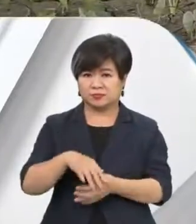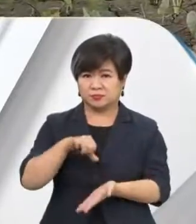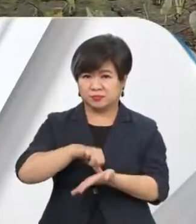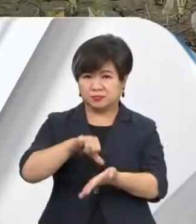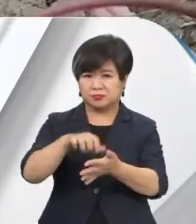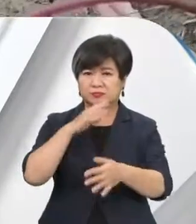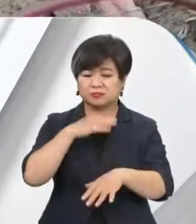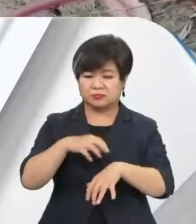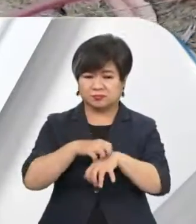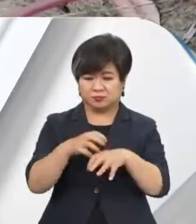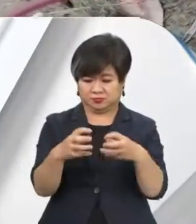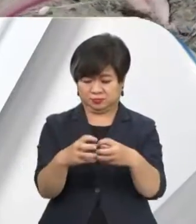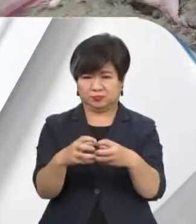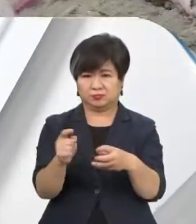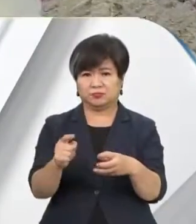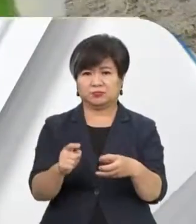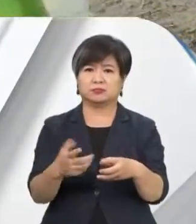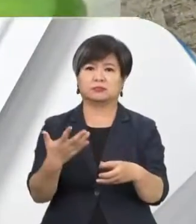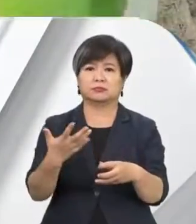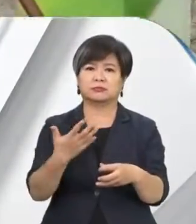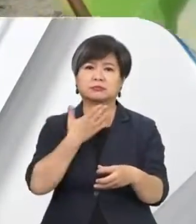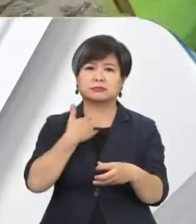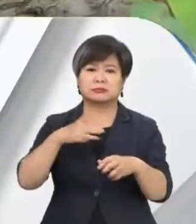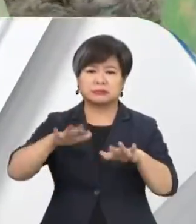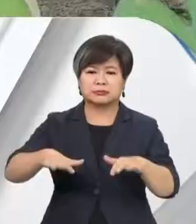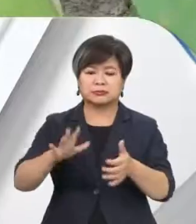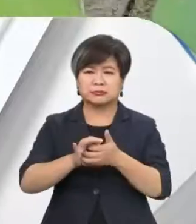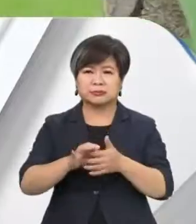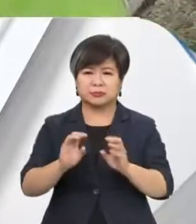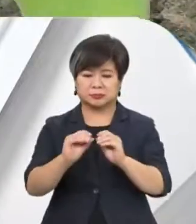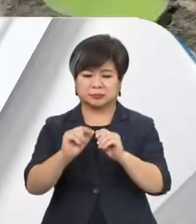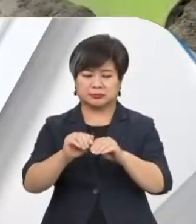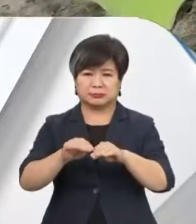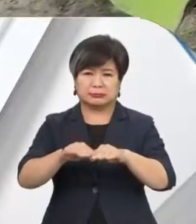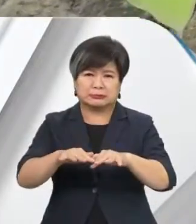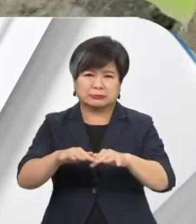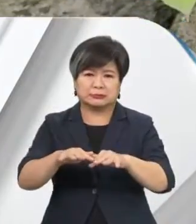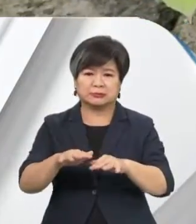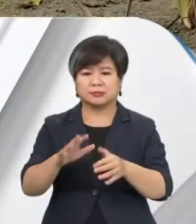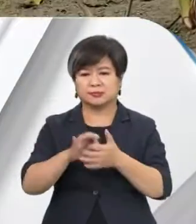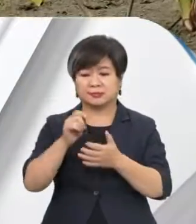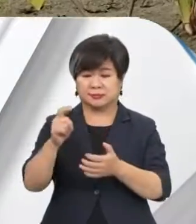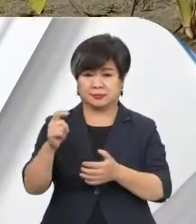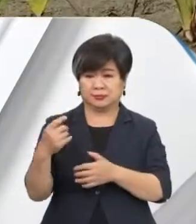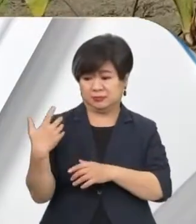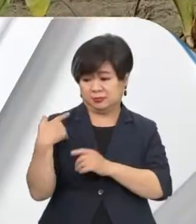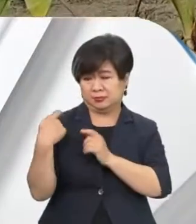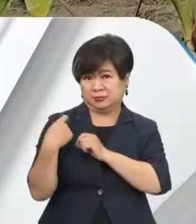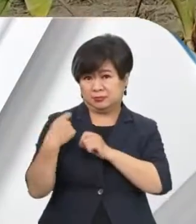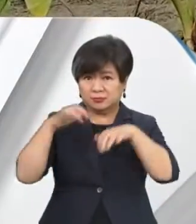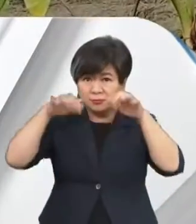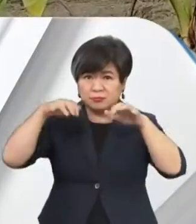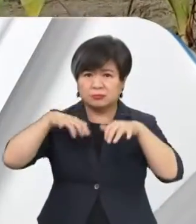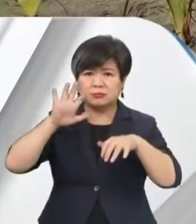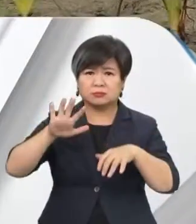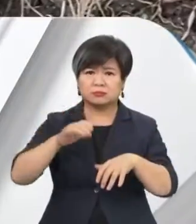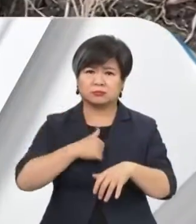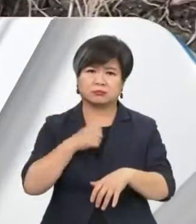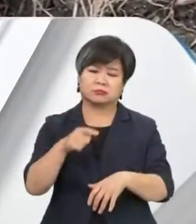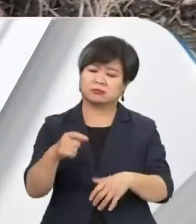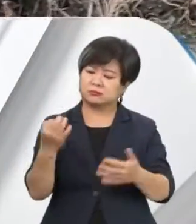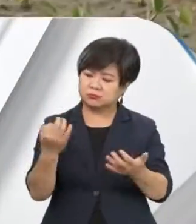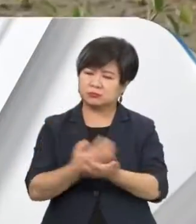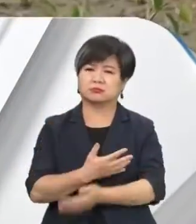欠水，部分的田都遭到别落别落。虽然前包的落一层救命衣，不过整体来讲，虽然还是唔